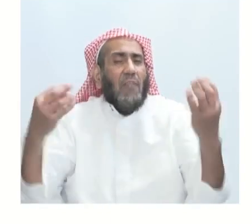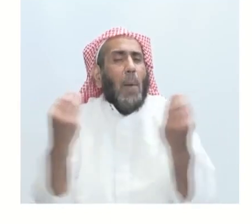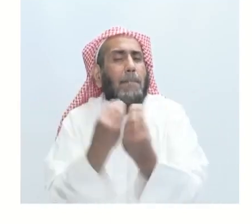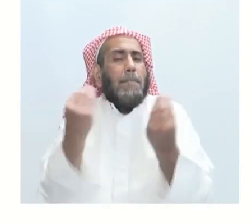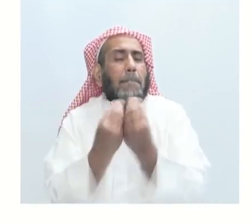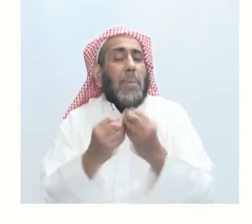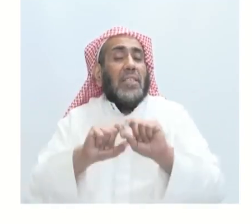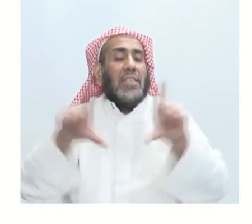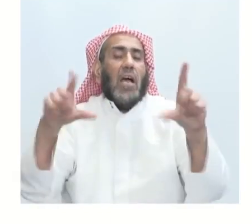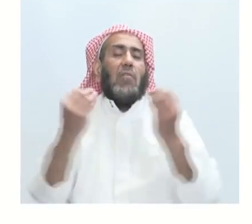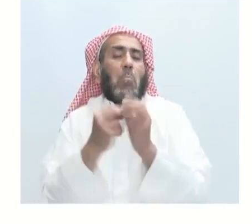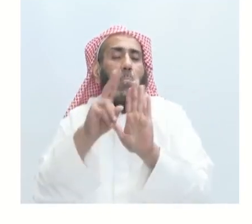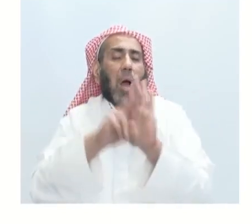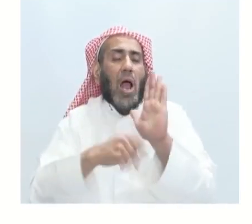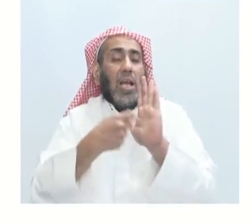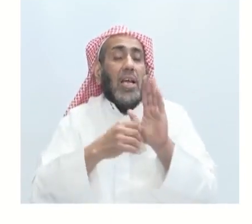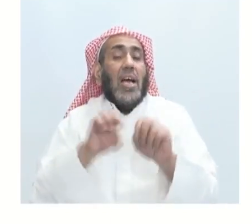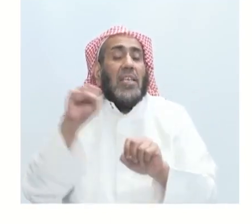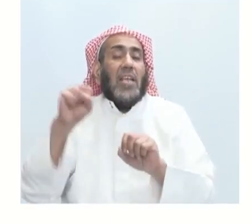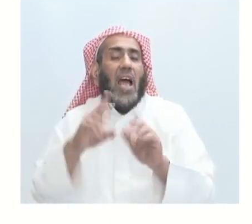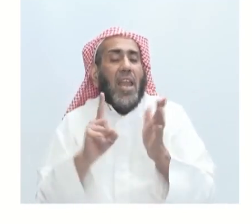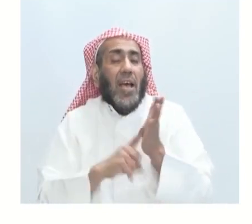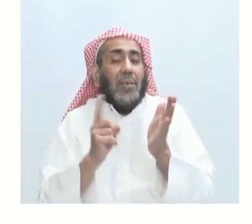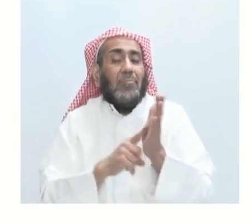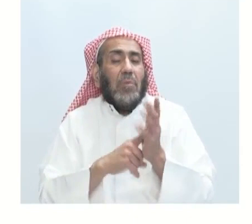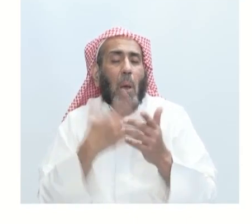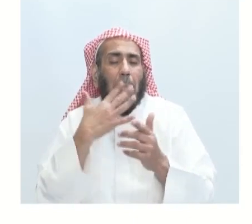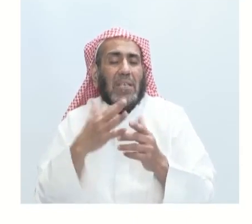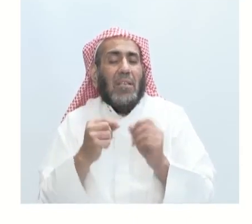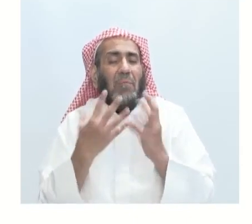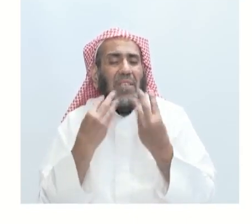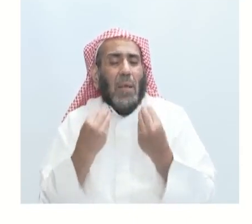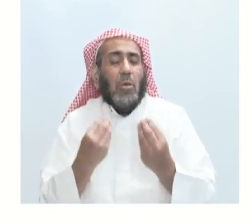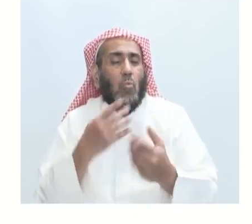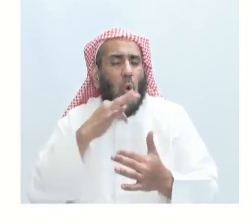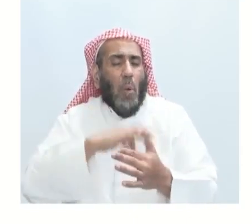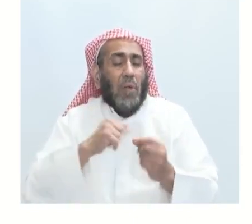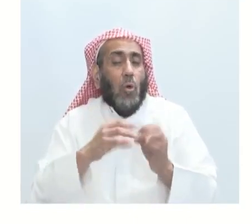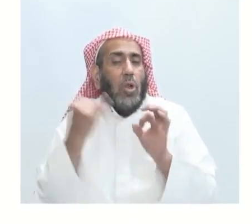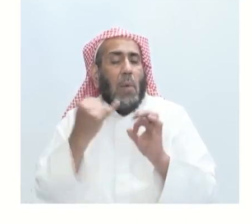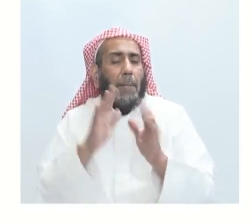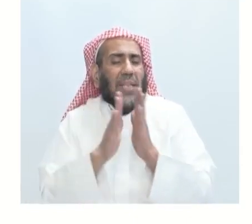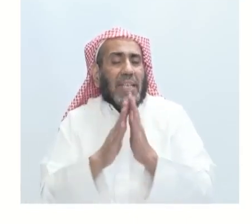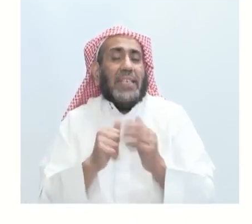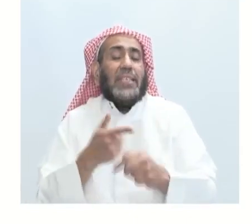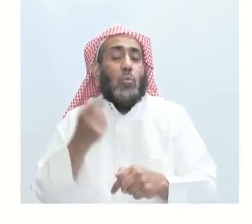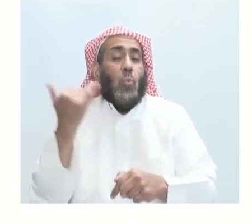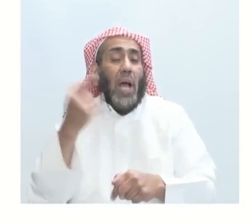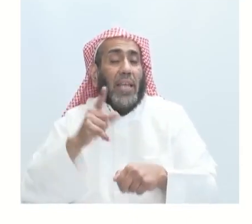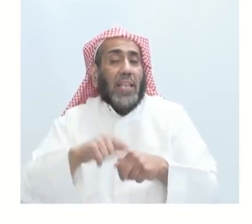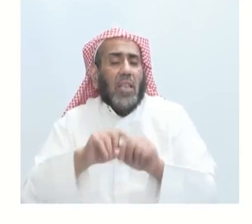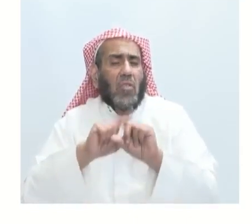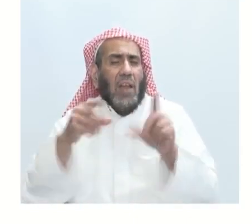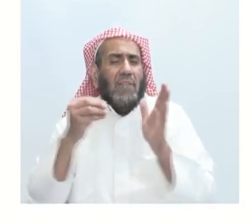مع ظهور الصحافه خصائصها انها ببساطه في التعبير وعمق الفكره والاهتمام بالتركيز وايضا